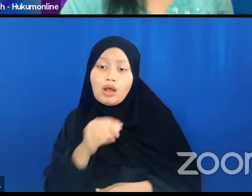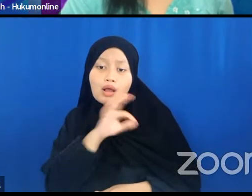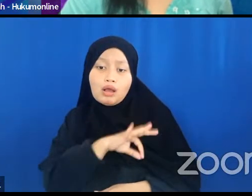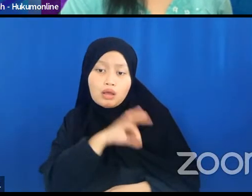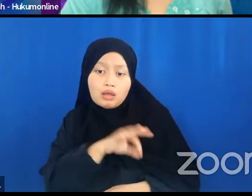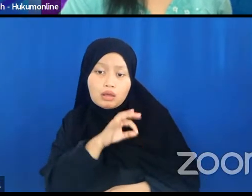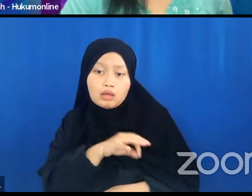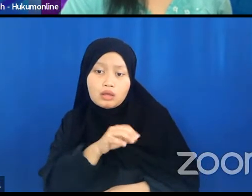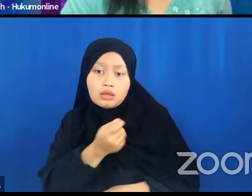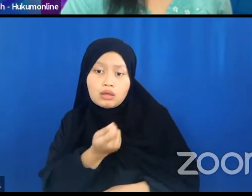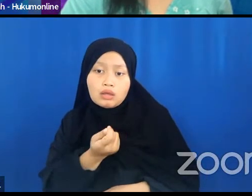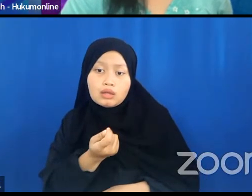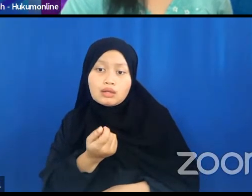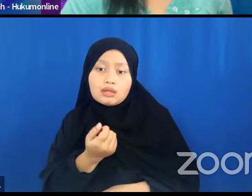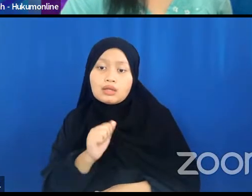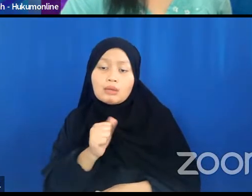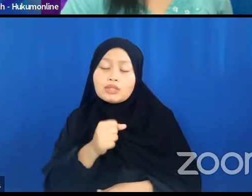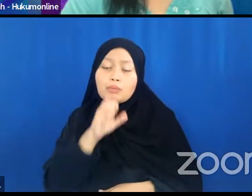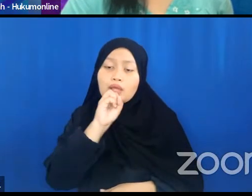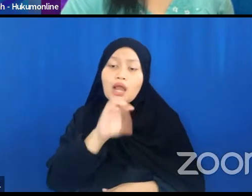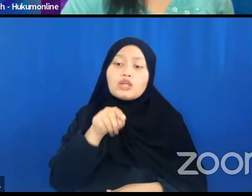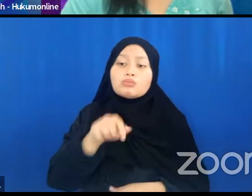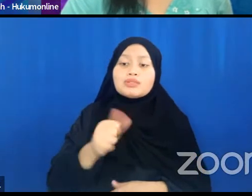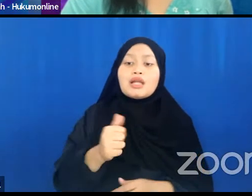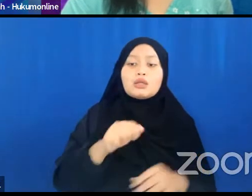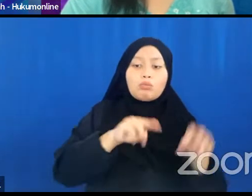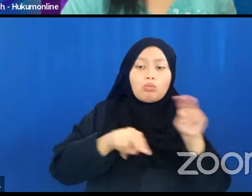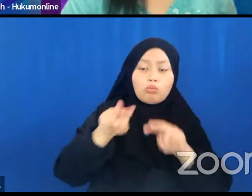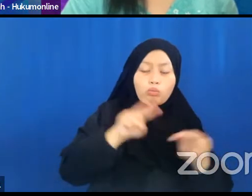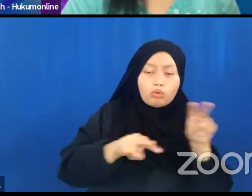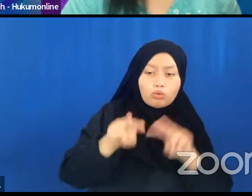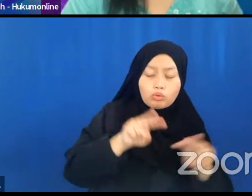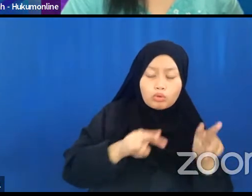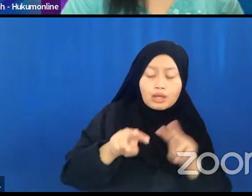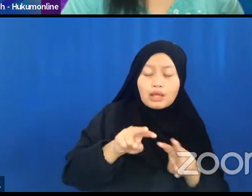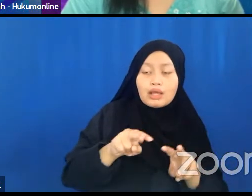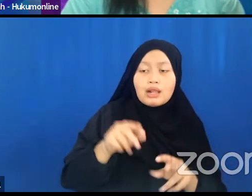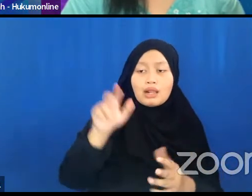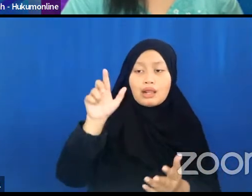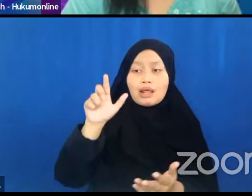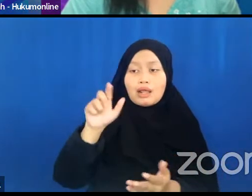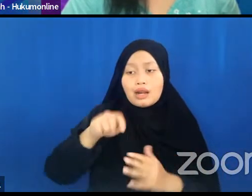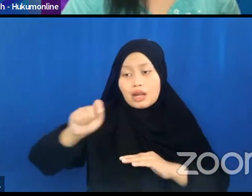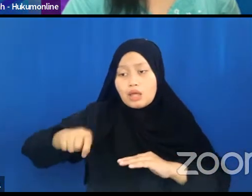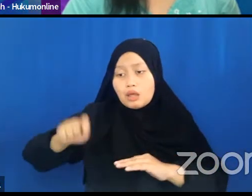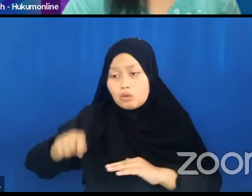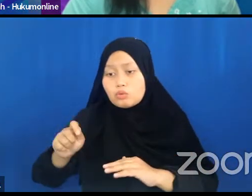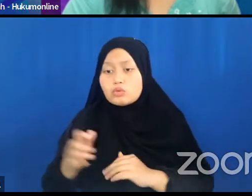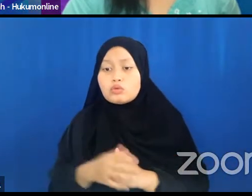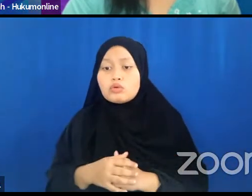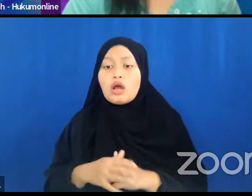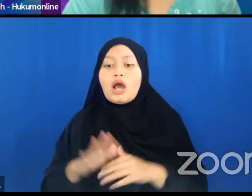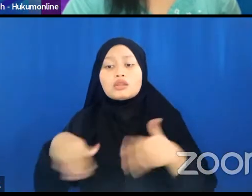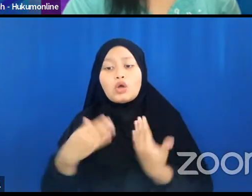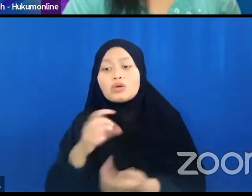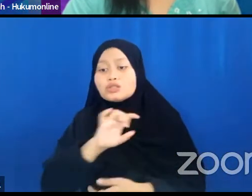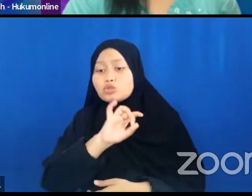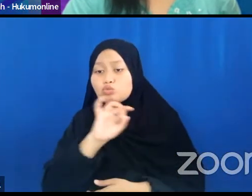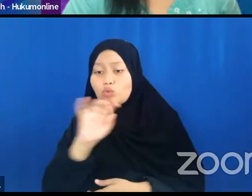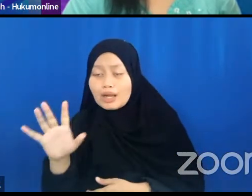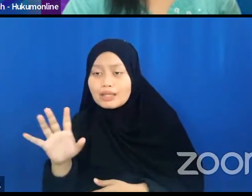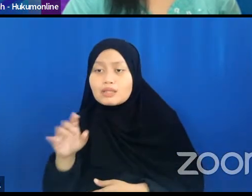dimulai secara legal gitu kecuali memang tadi seperti pasien sampaikan itu sudah dibuat sebagai data agregat yang tidak bisa